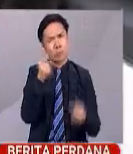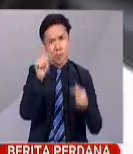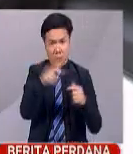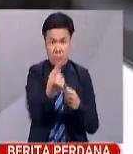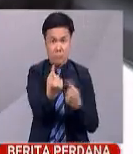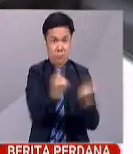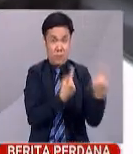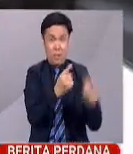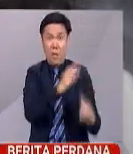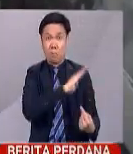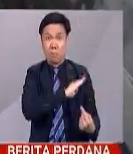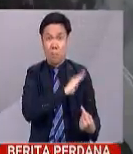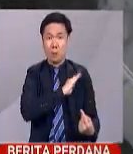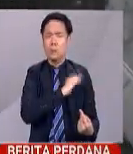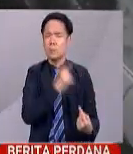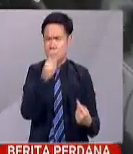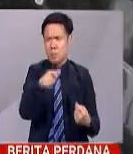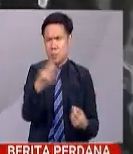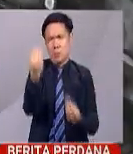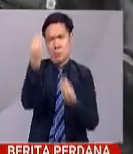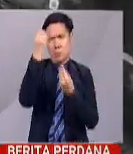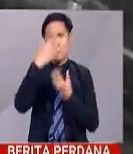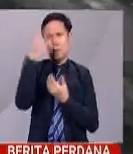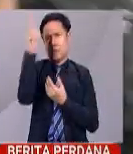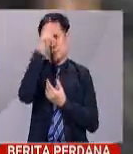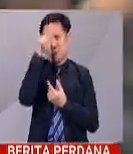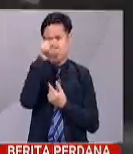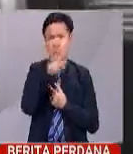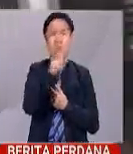yang benar tentang keberadaan pekerja asing mereka.